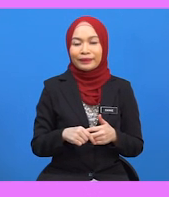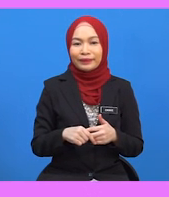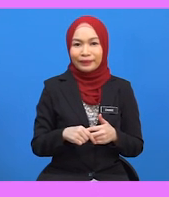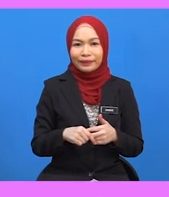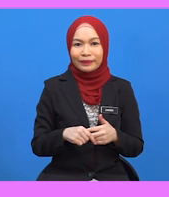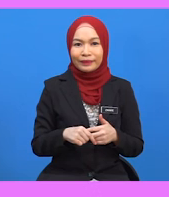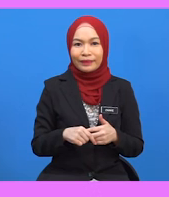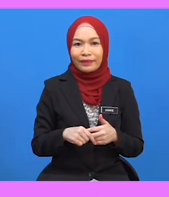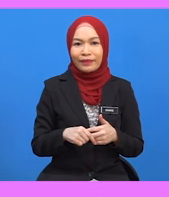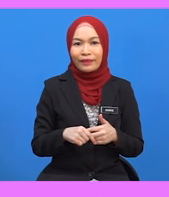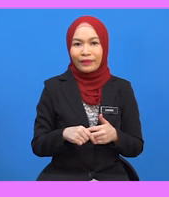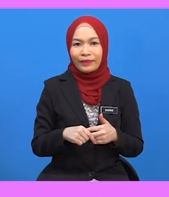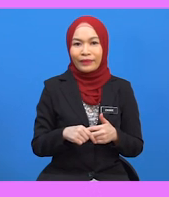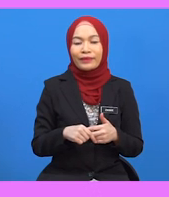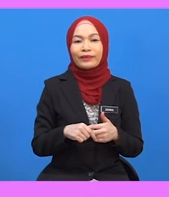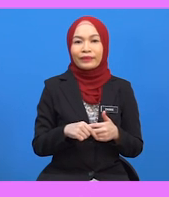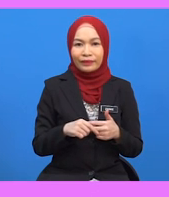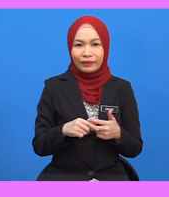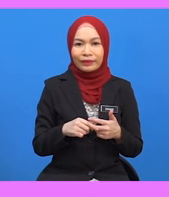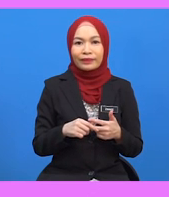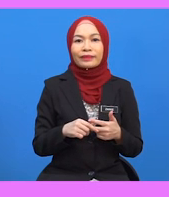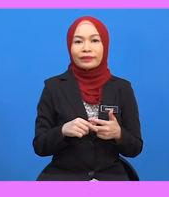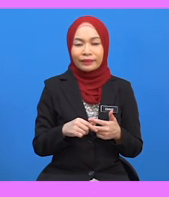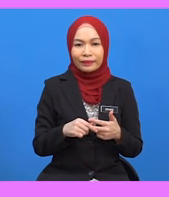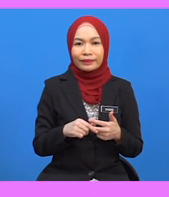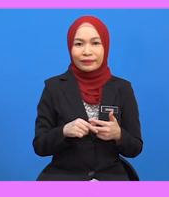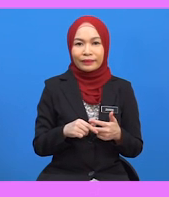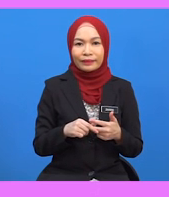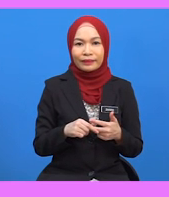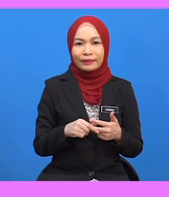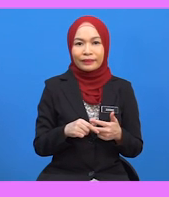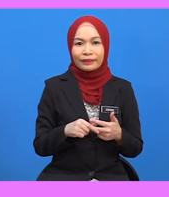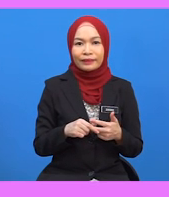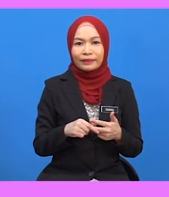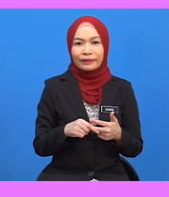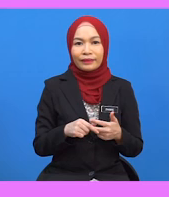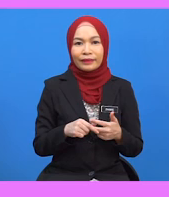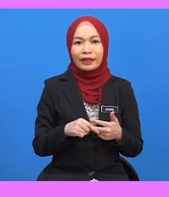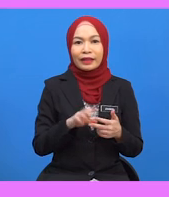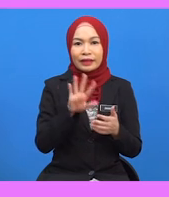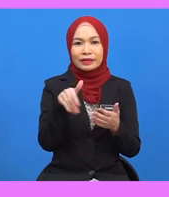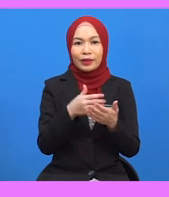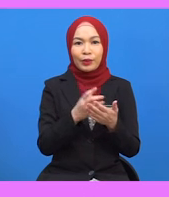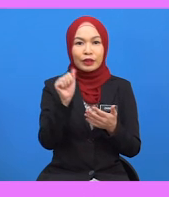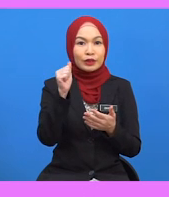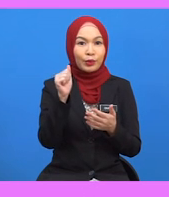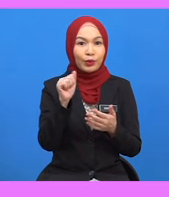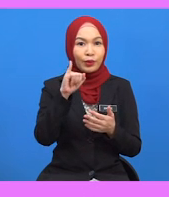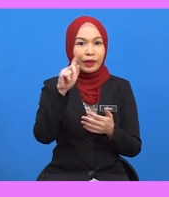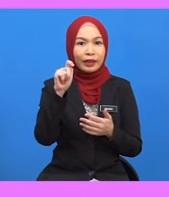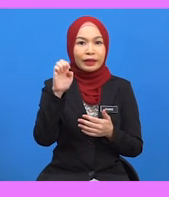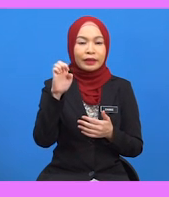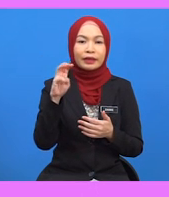5, 18, 27, 15, 44, 100, 42